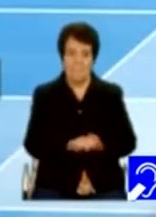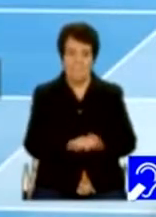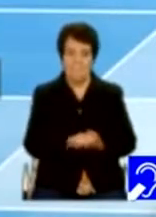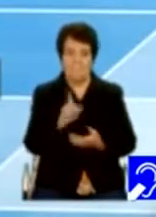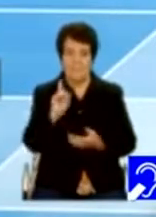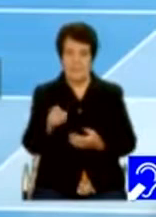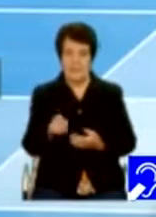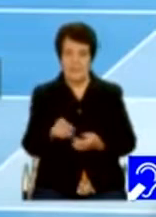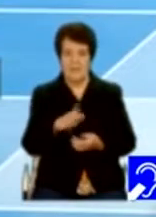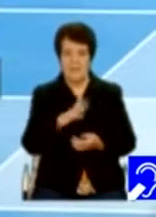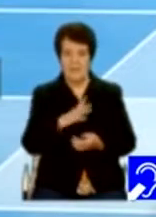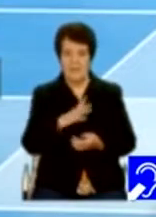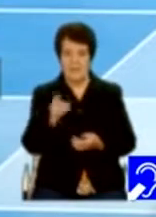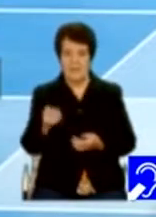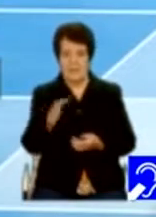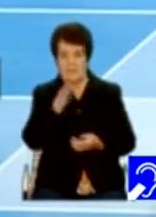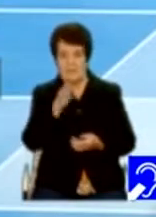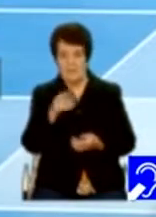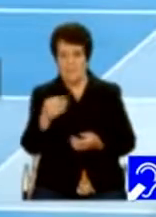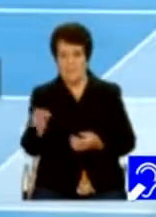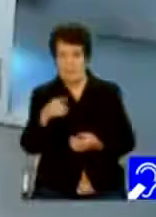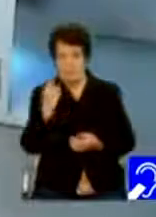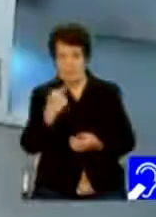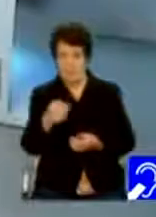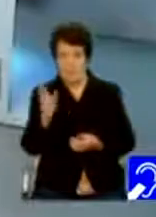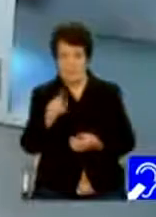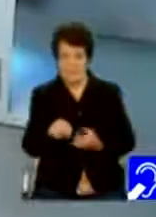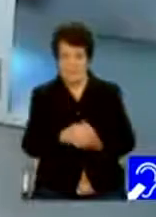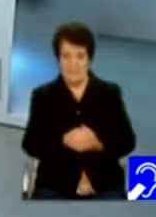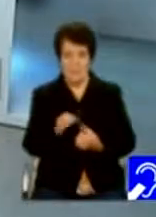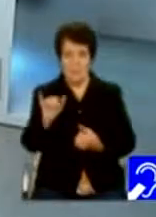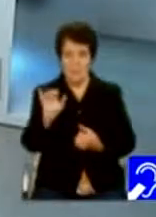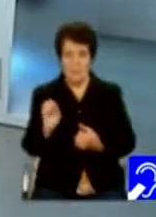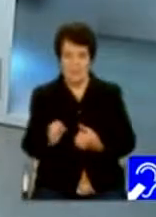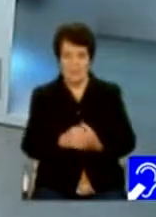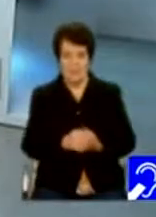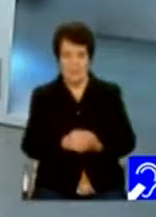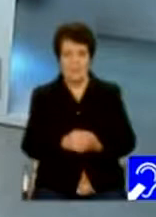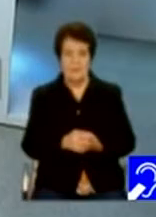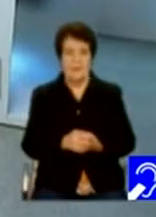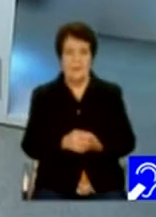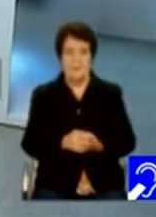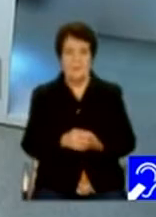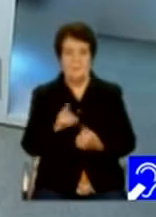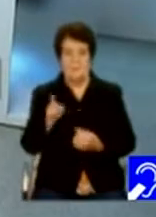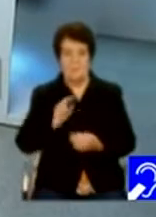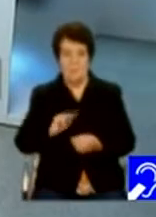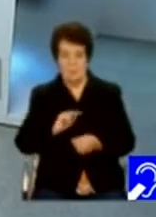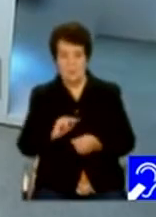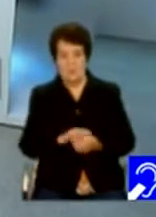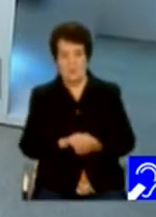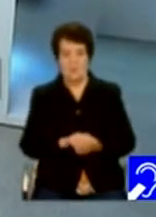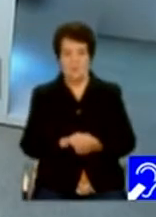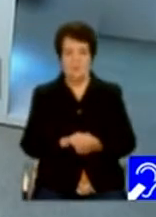pe care mizați. Pentru că mai devreme și doamna Grisco a vorbit despre Uniunea Europeană, despre, mă rog, nu, cam despre lucrurile